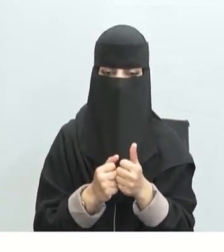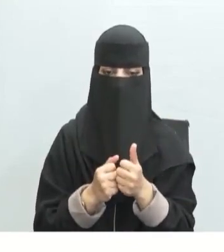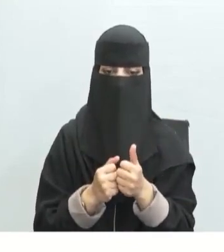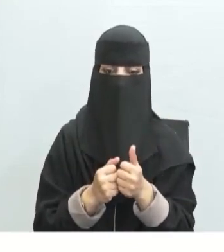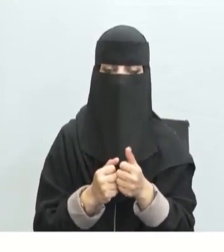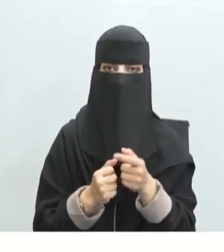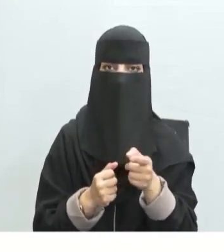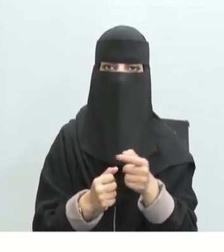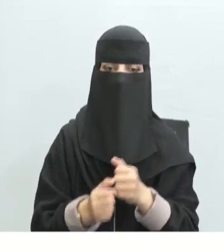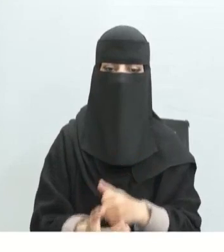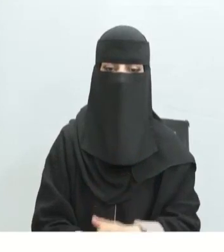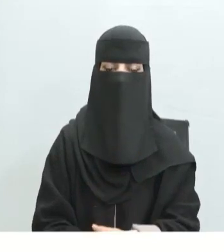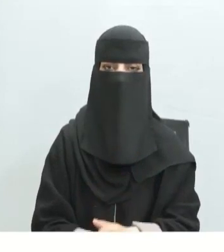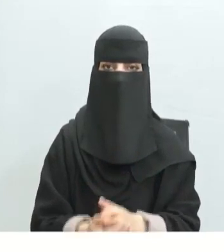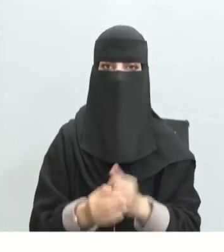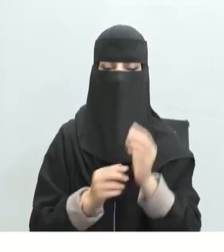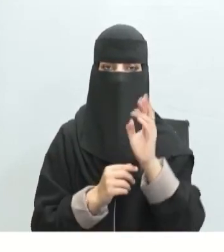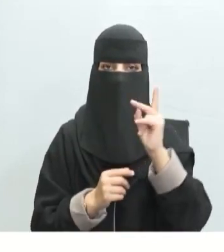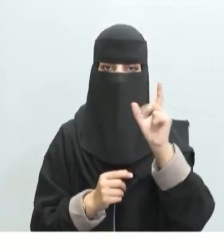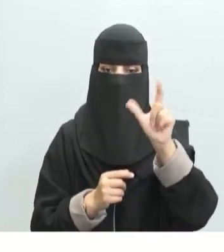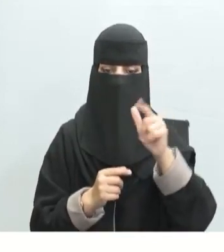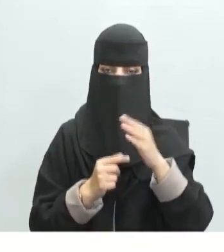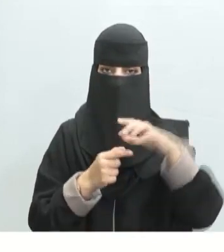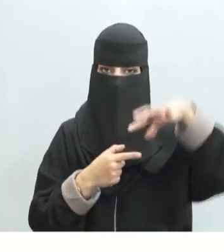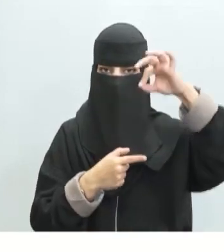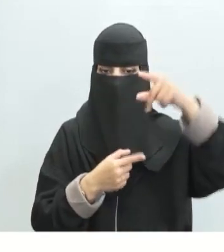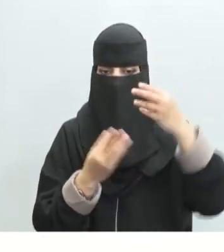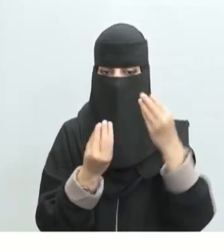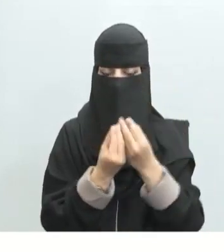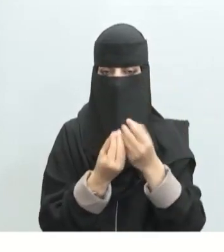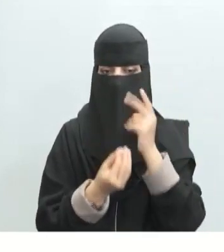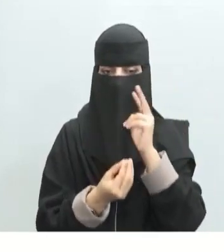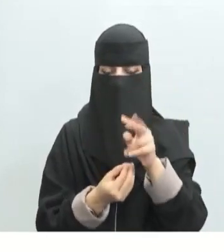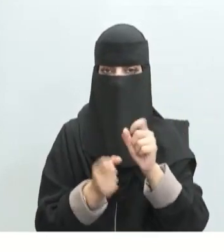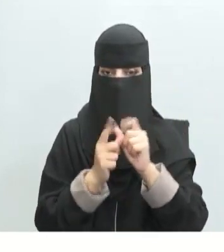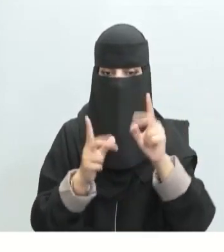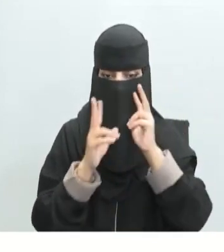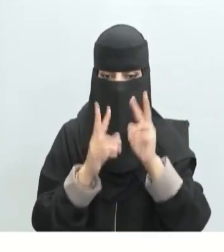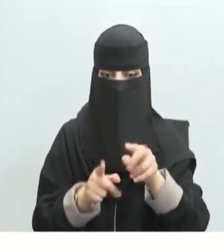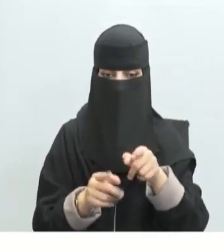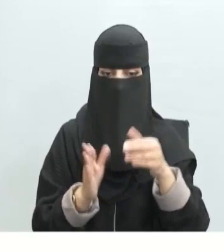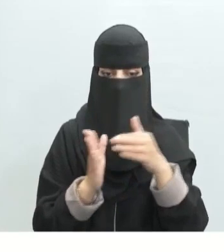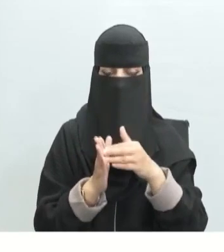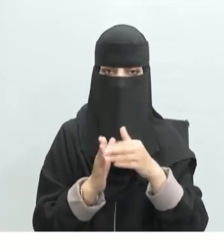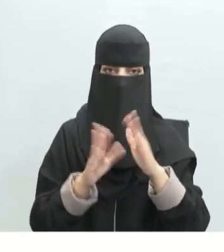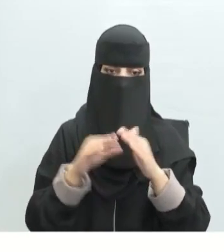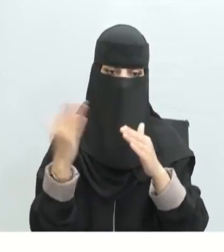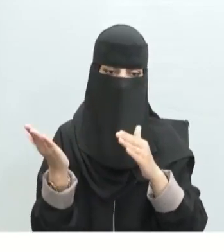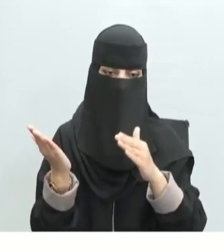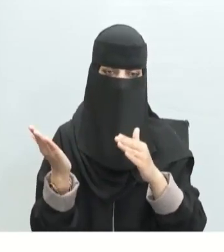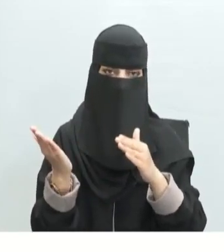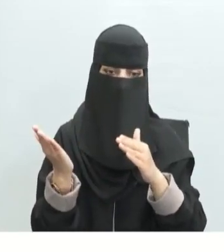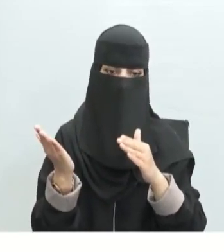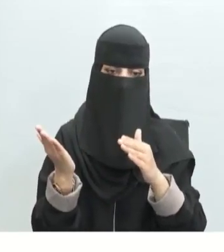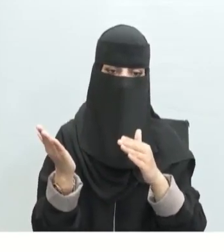نسبه اللي هو ظل هذه الزاويه ب كما هي ظاهر امامنا هذا المجاور هذا